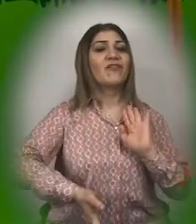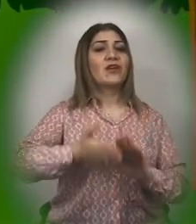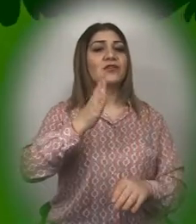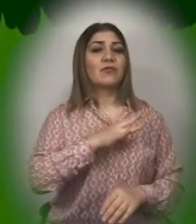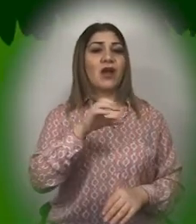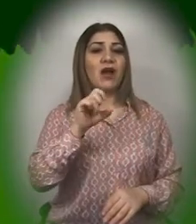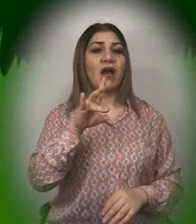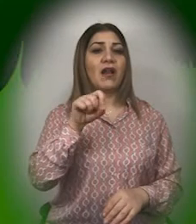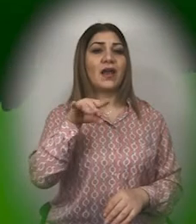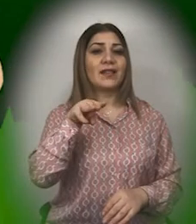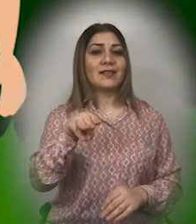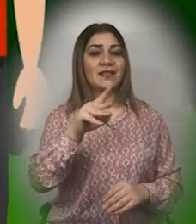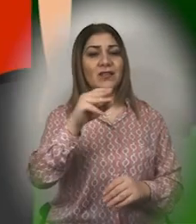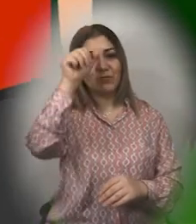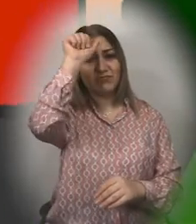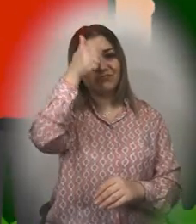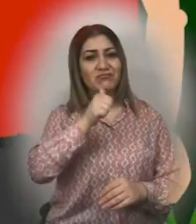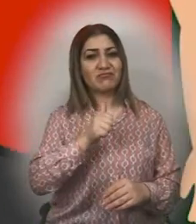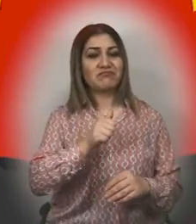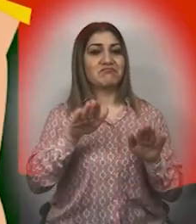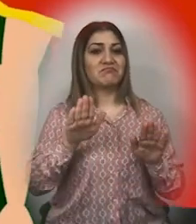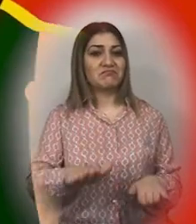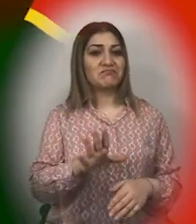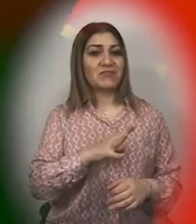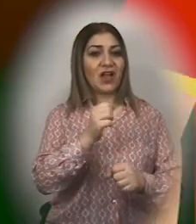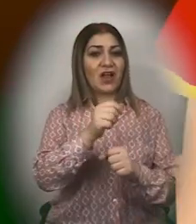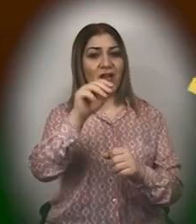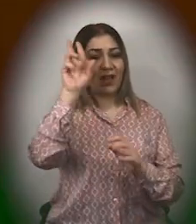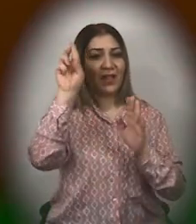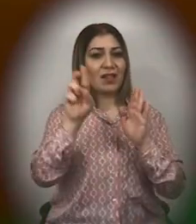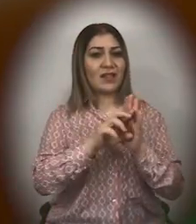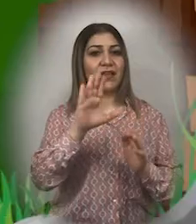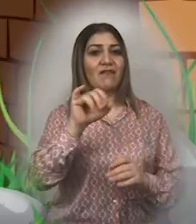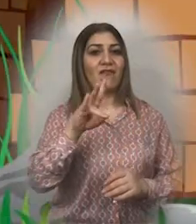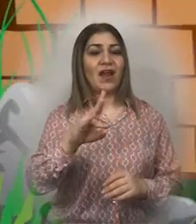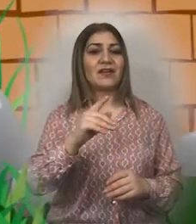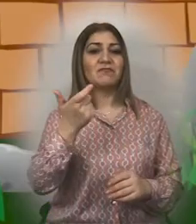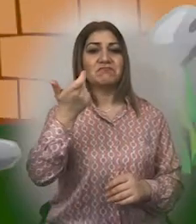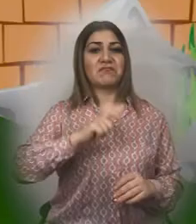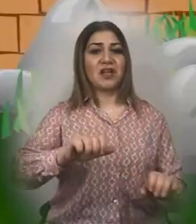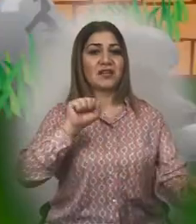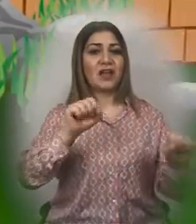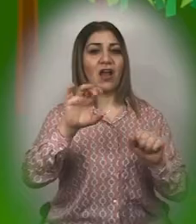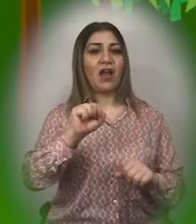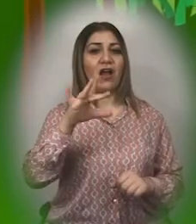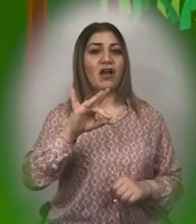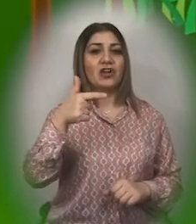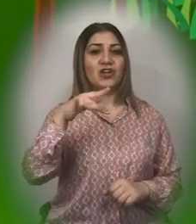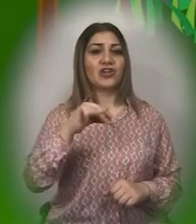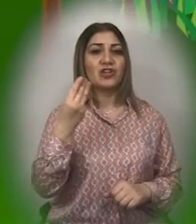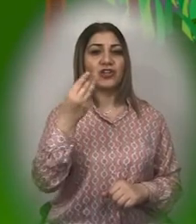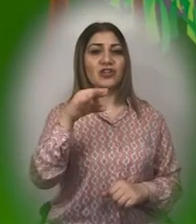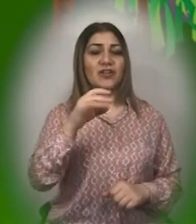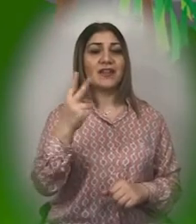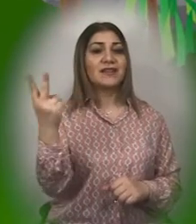գրել է, որ մինչև քրիստոնեական տաճարի կառուցումն այստեղ եղել է Անահիտ Դիցուհու Մեհյանը։ Այստեղ է հայտնաբերվել նաև Վանի